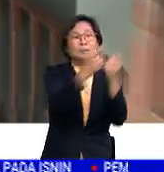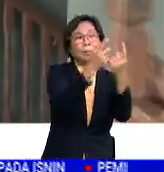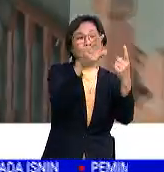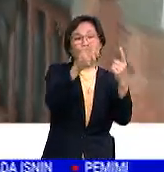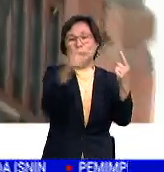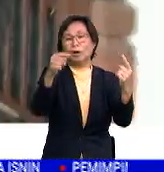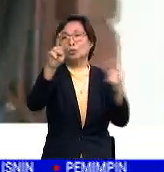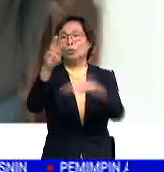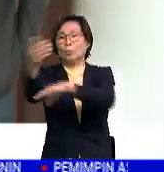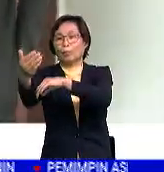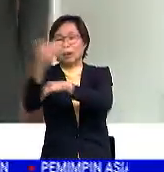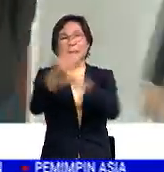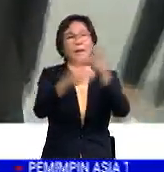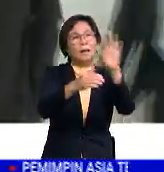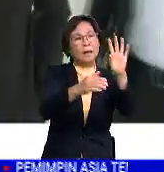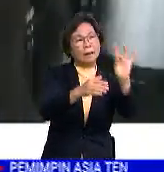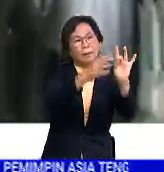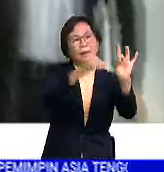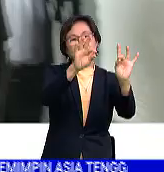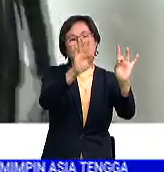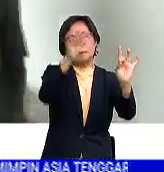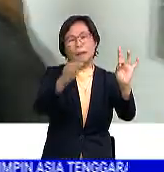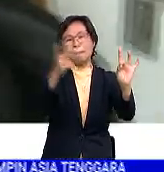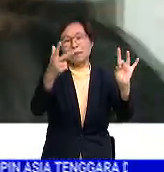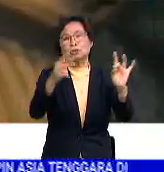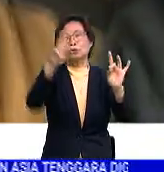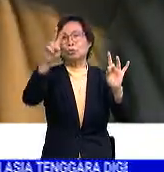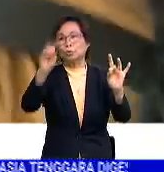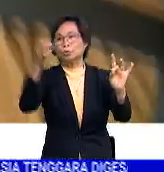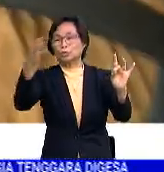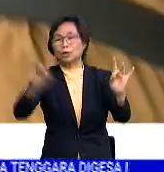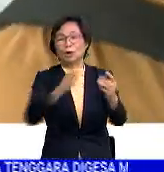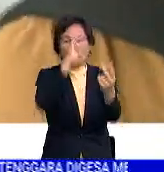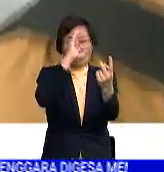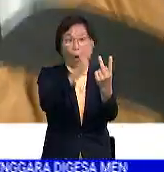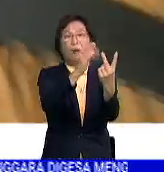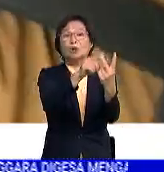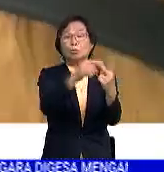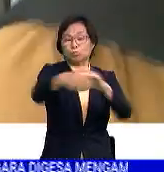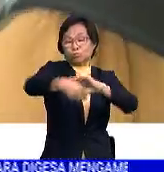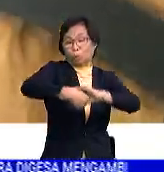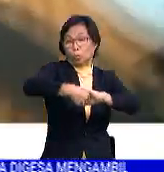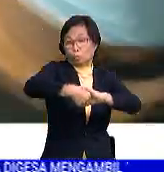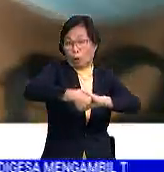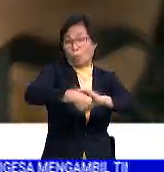pada 8 dan 9 Mac 2019. Dalam pertuduhan kedua, tertuduh didakwa menerima